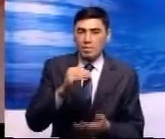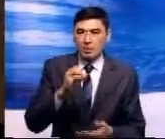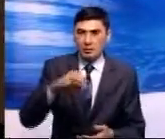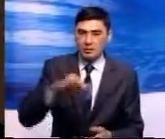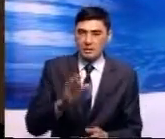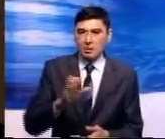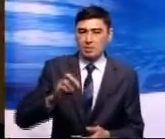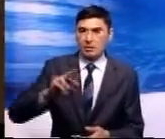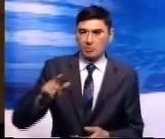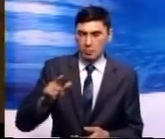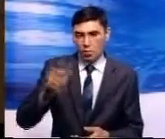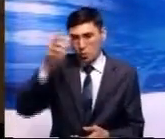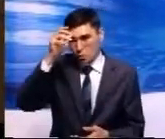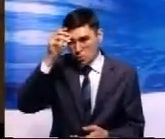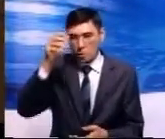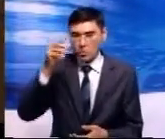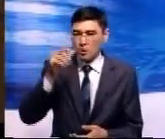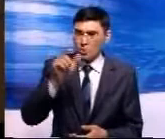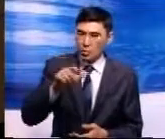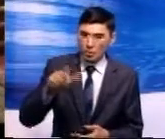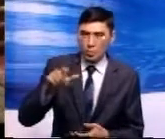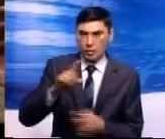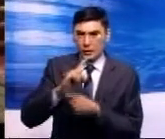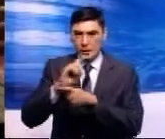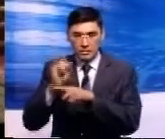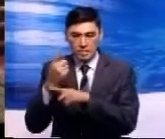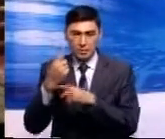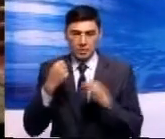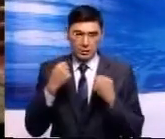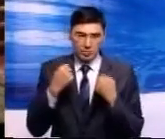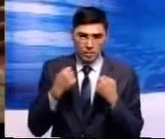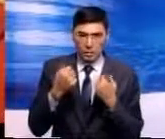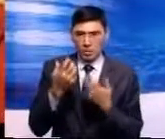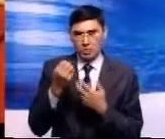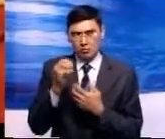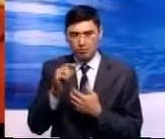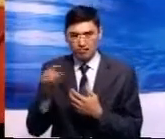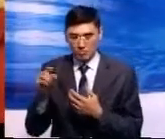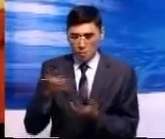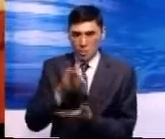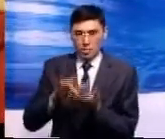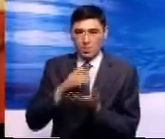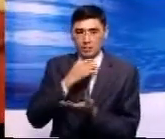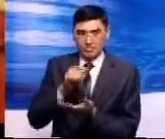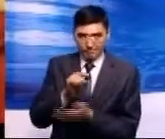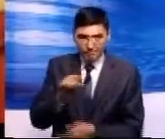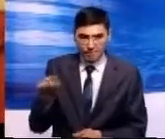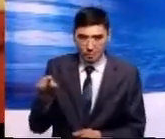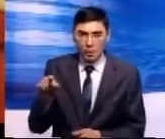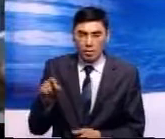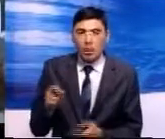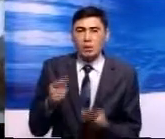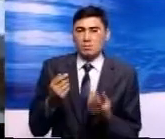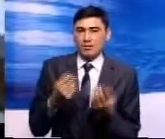нем принимали участие ученые, общественные и культурные деятели, а также спортсмены, выходцы из нашего города. В рамках фестиваля состоялось